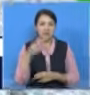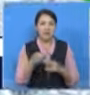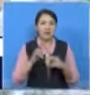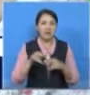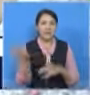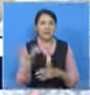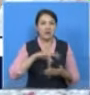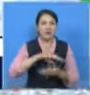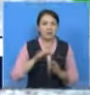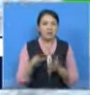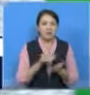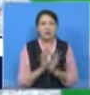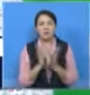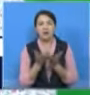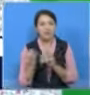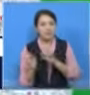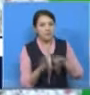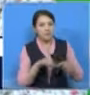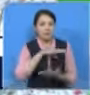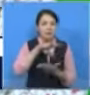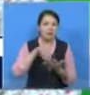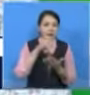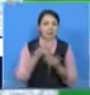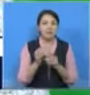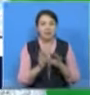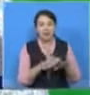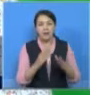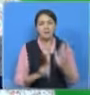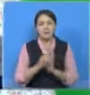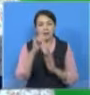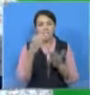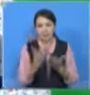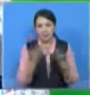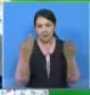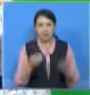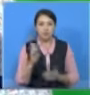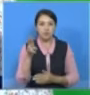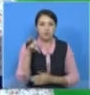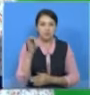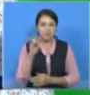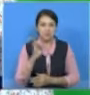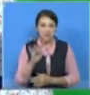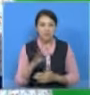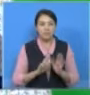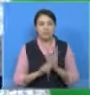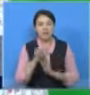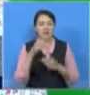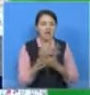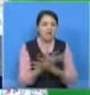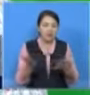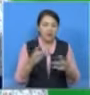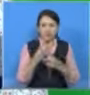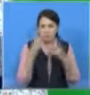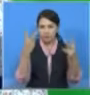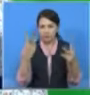бүкіл пирогтарымды ысырып, осыған кірісіп, осыдан бастап кеттік. Біріншіден донерден бастадық, донерлердің әртүрлісін